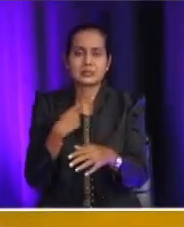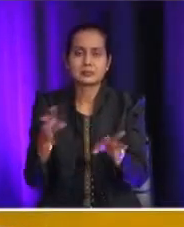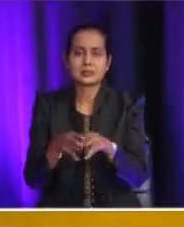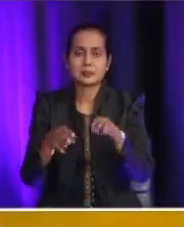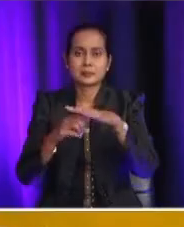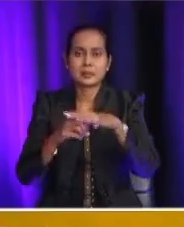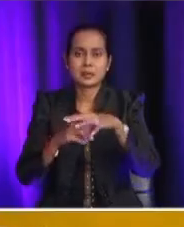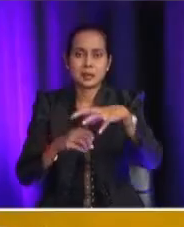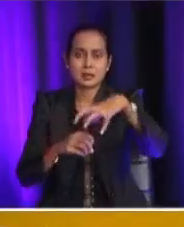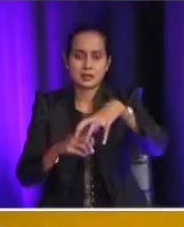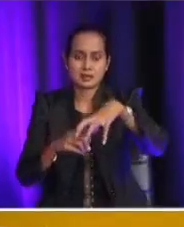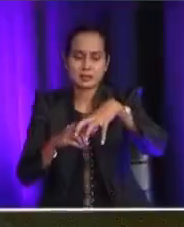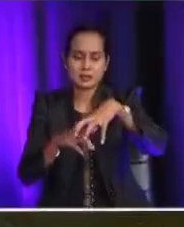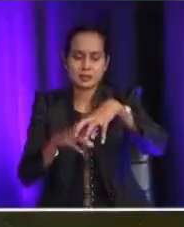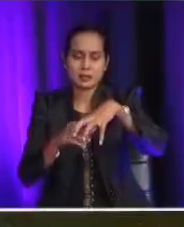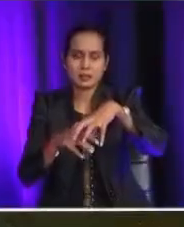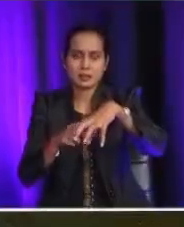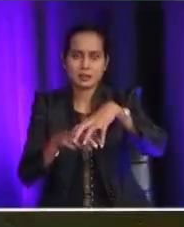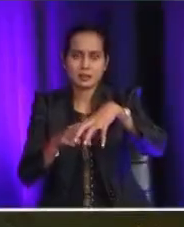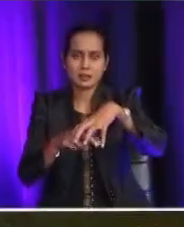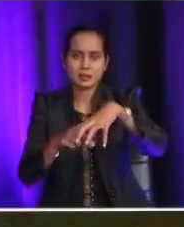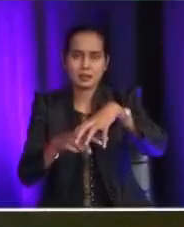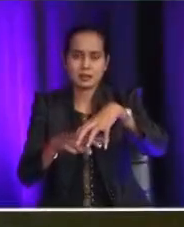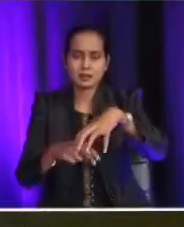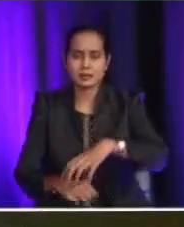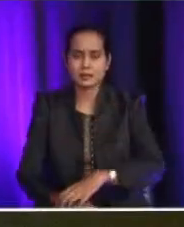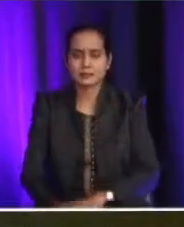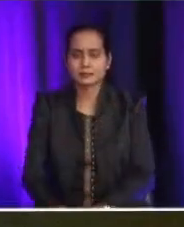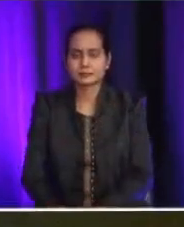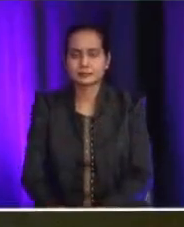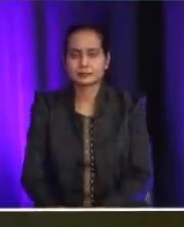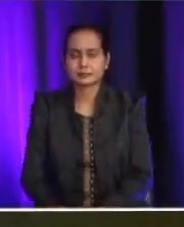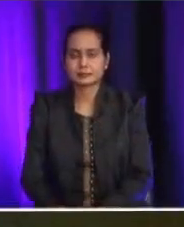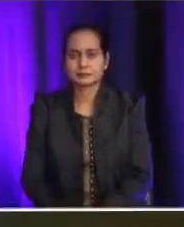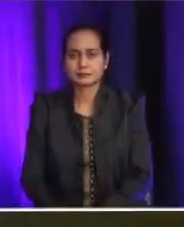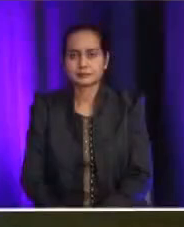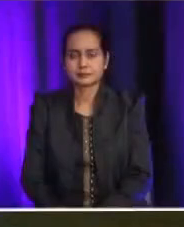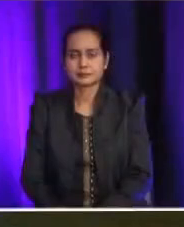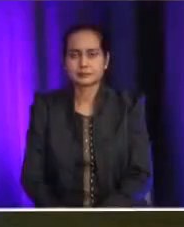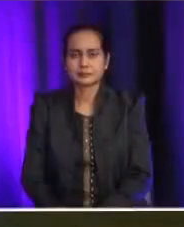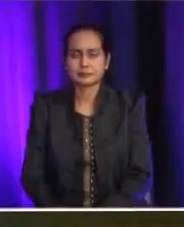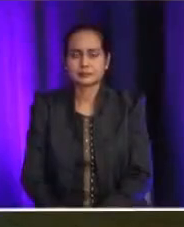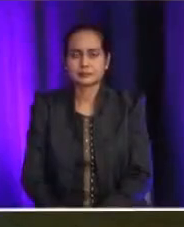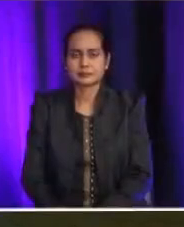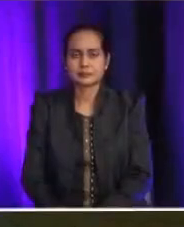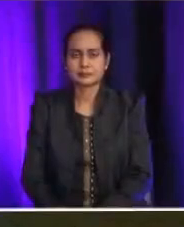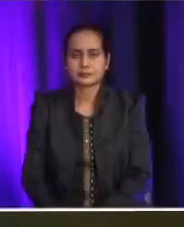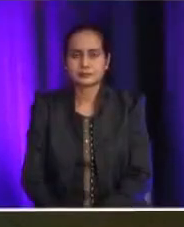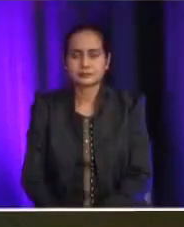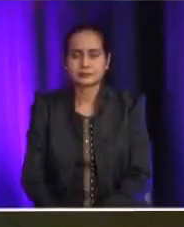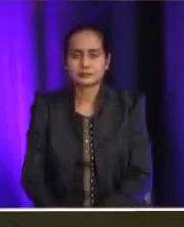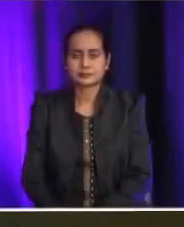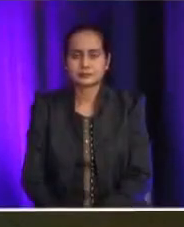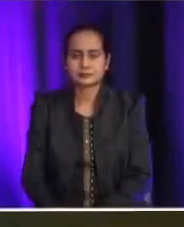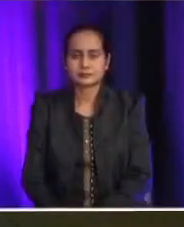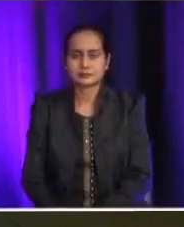tempurung. Baiklah, ada tak lagi orang lain, wajar tak golongan remaja seperti awak ni membaca? Cikgu bagi peluang ya. Dania